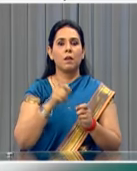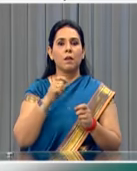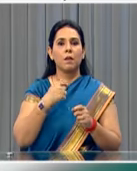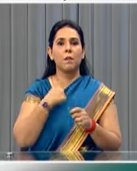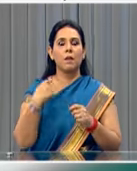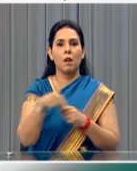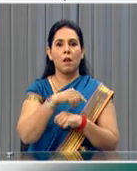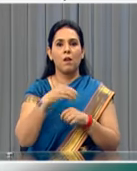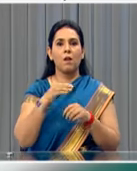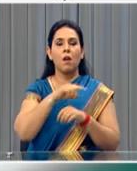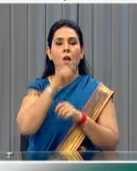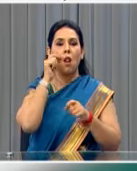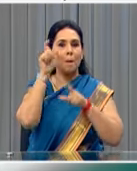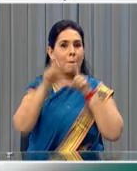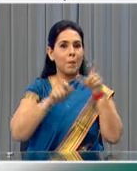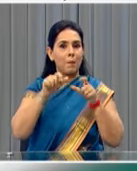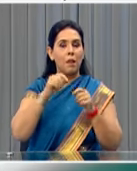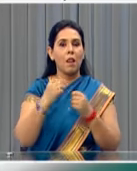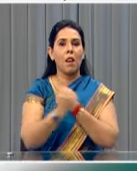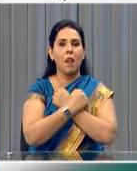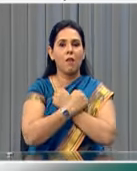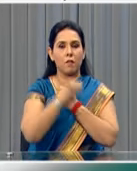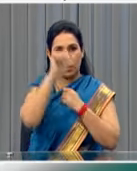मेरे प्यारे देशवासियों,